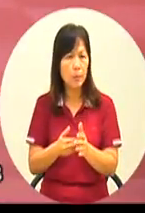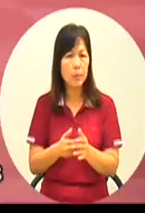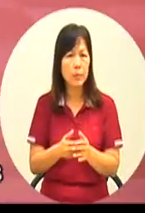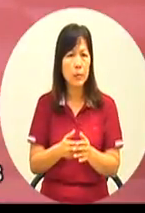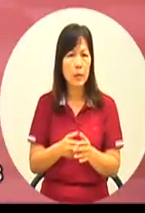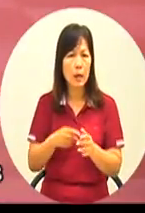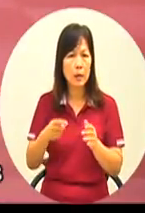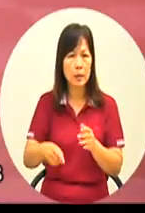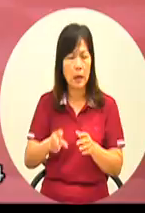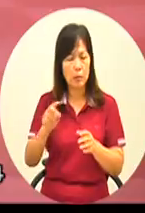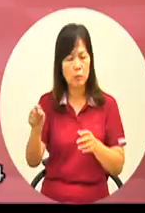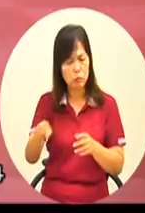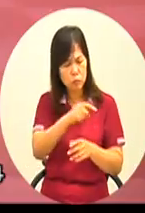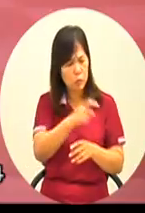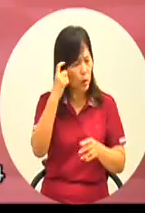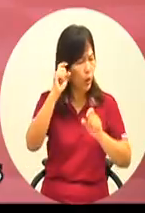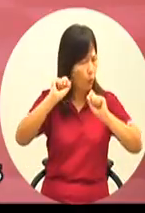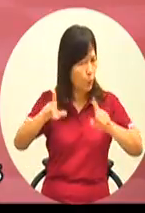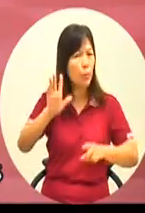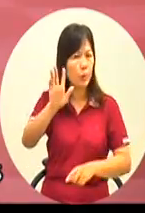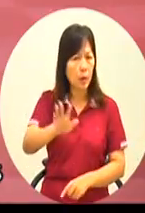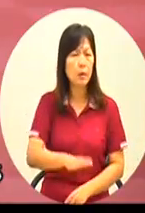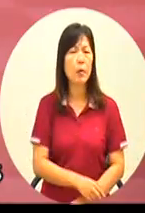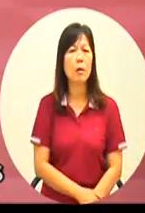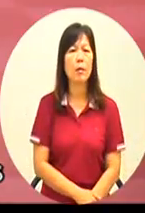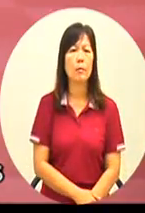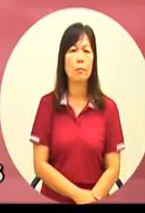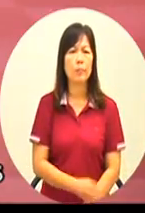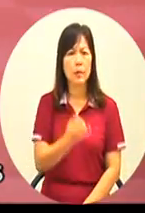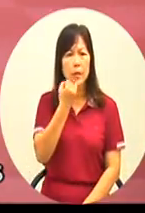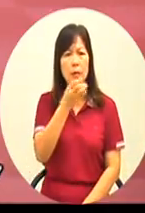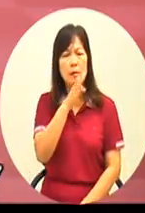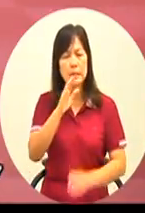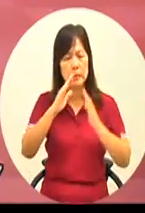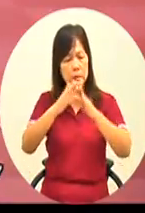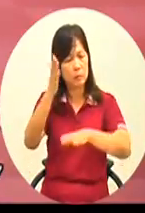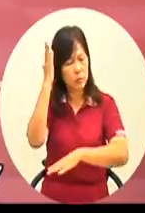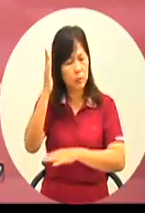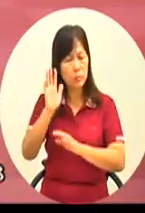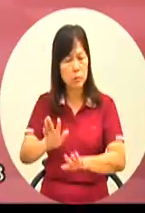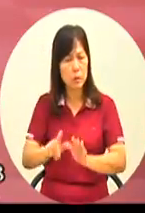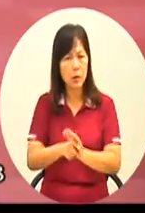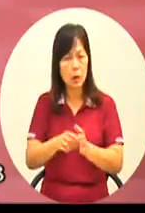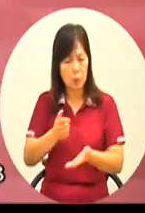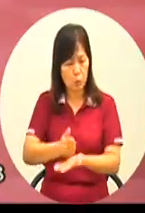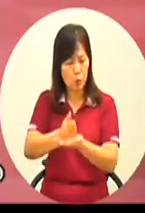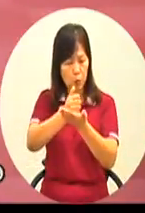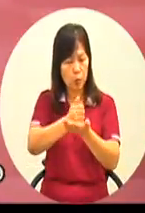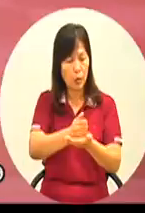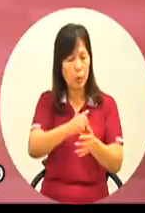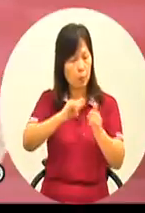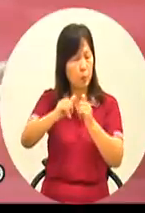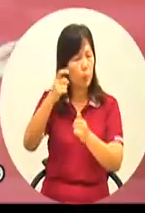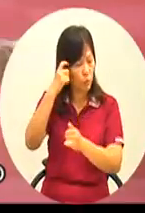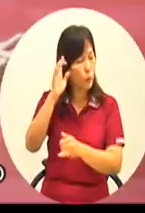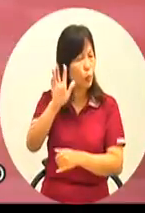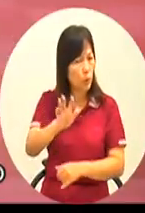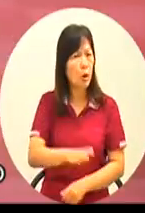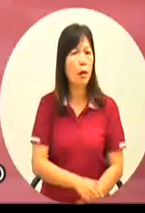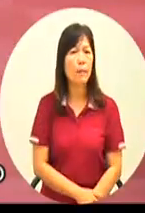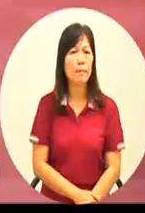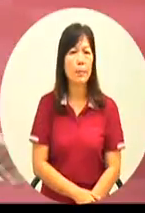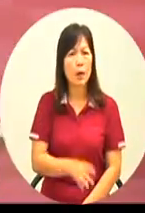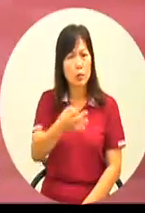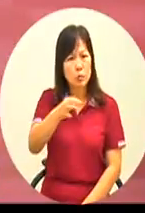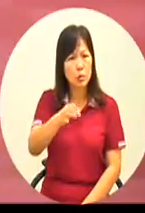反两面的意见。那现在呢，我们市政府也很尊重民意嘛，连预算